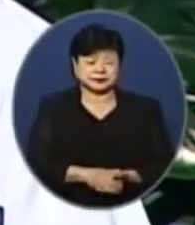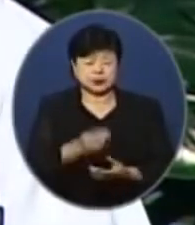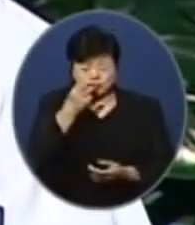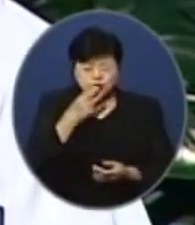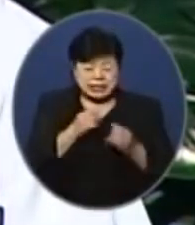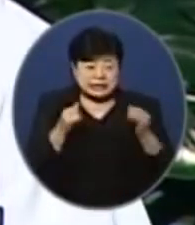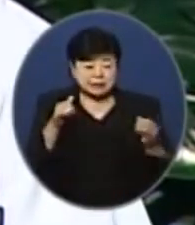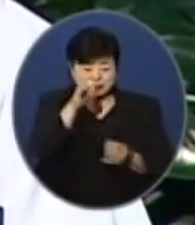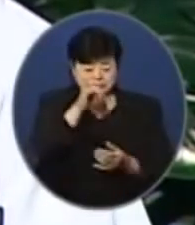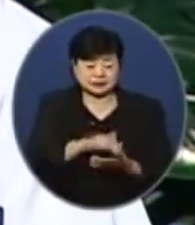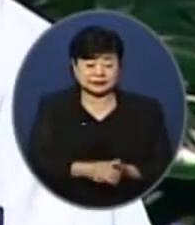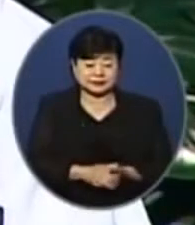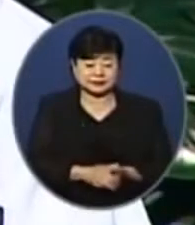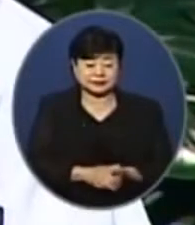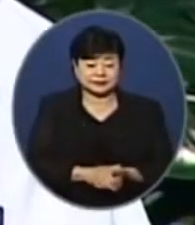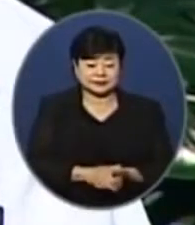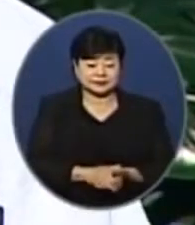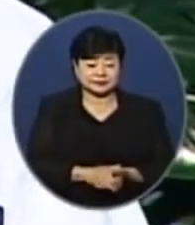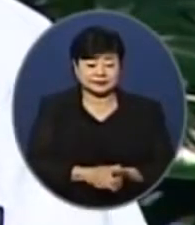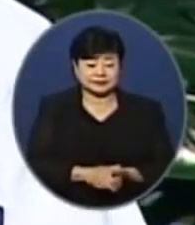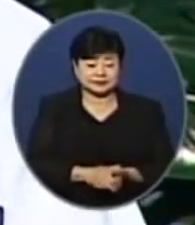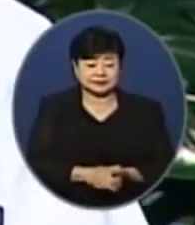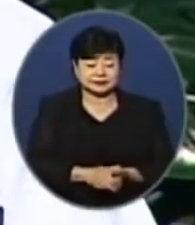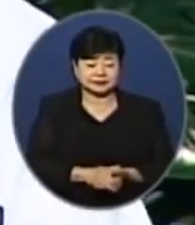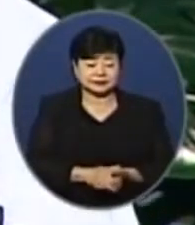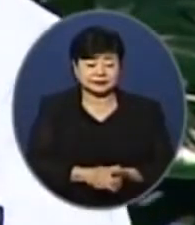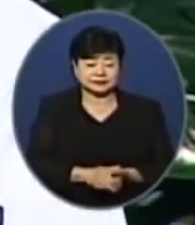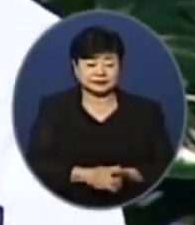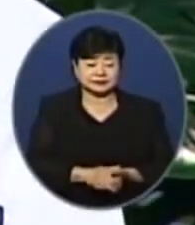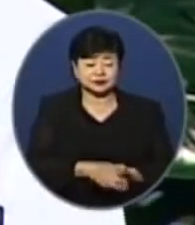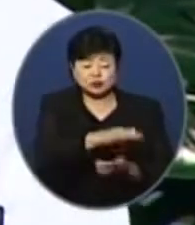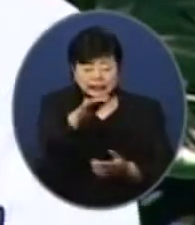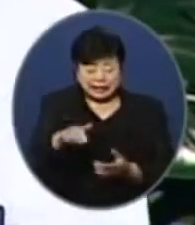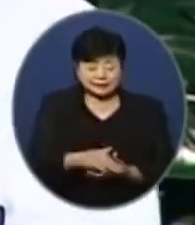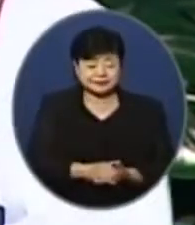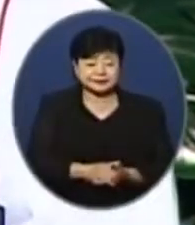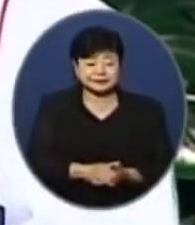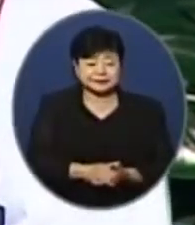유대인 무리들이 있었습니다. 여러분 생각해 보세요. 우리가